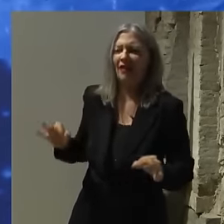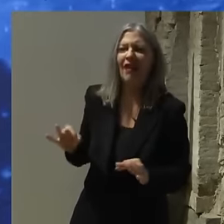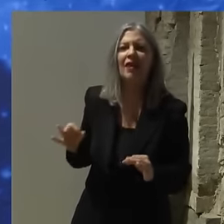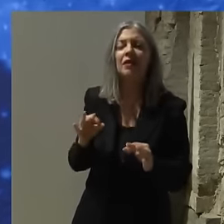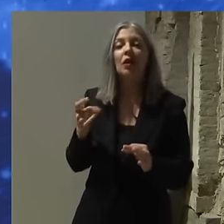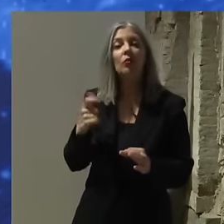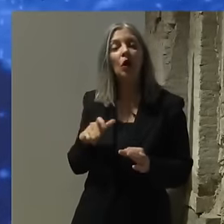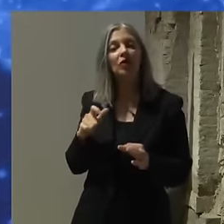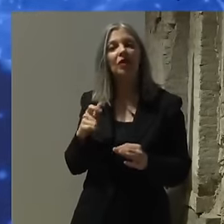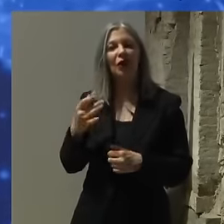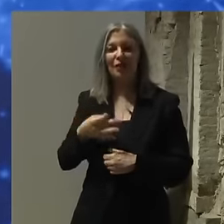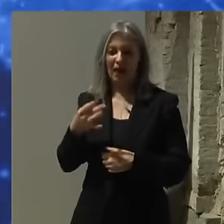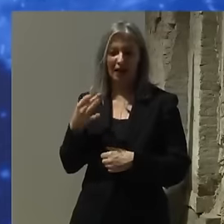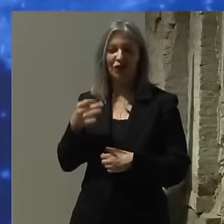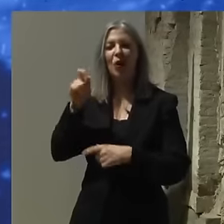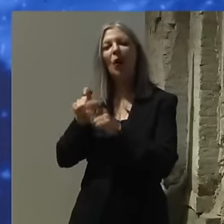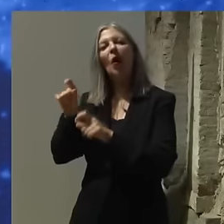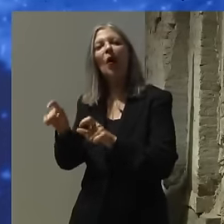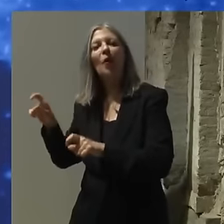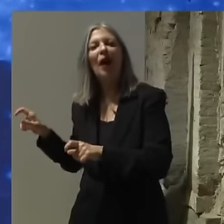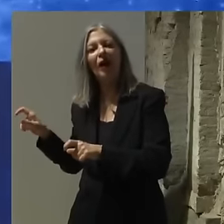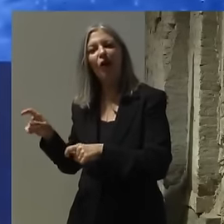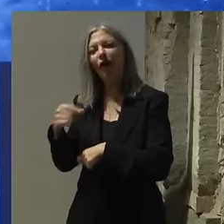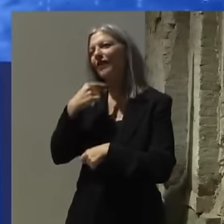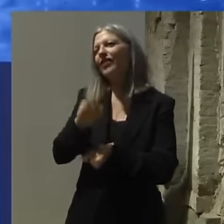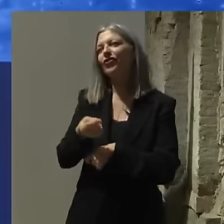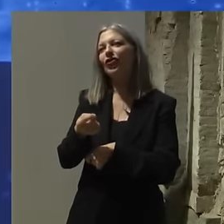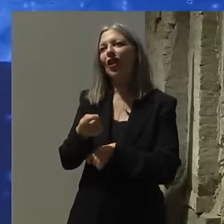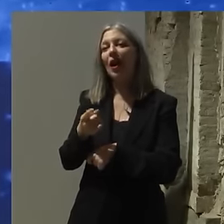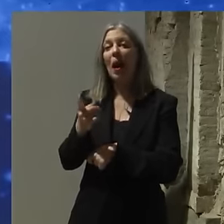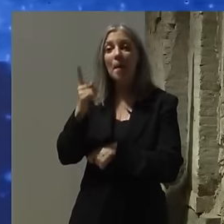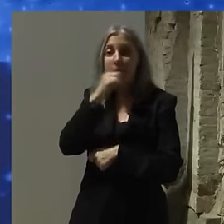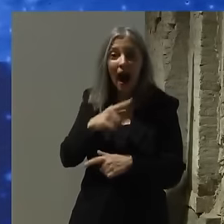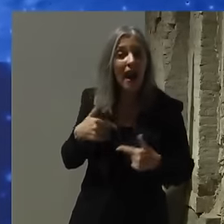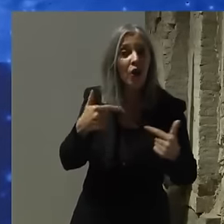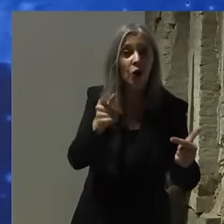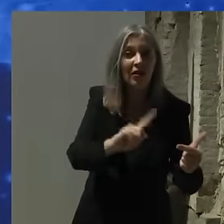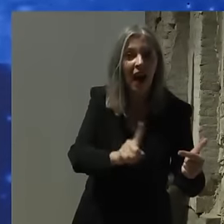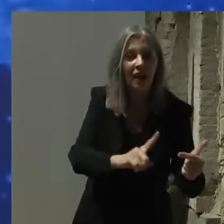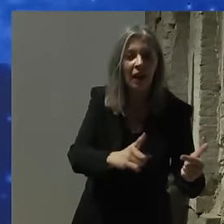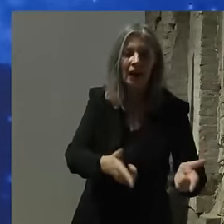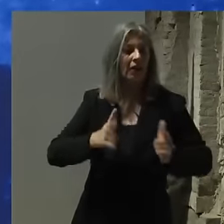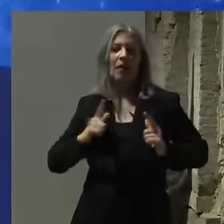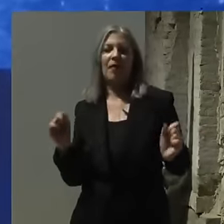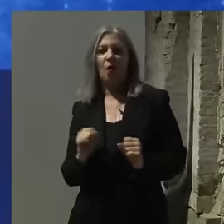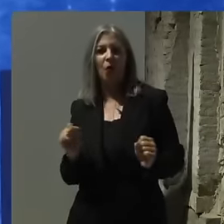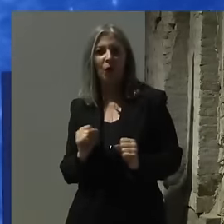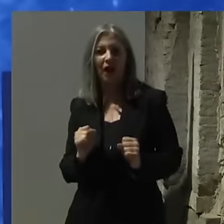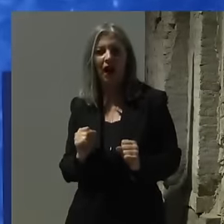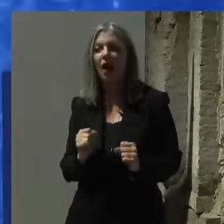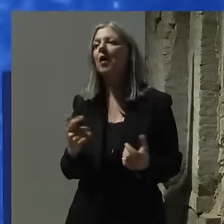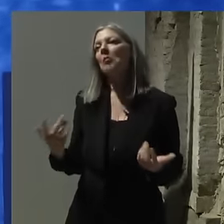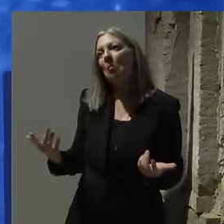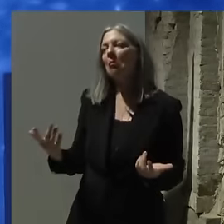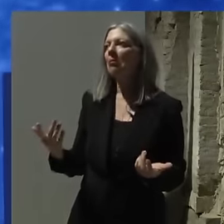dicono quelli bravi: paura non fare, no, male non fare, paura non avere. Ecco, diciamo, la prima